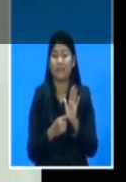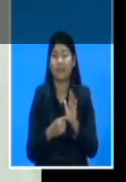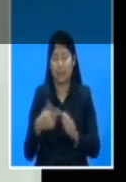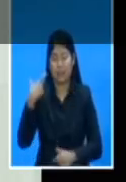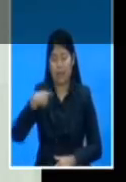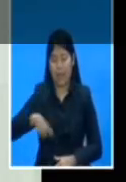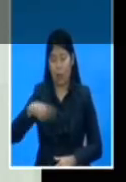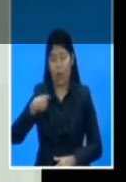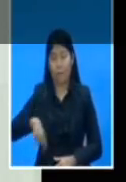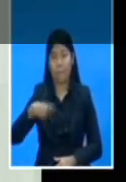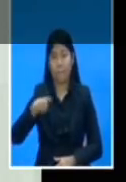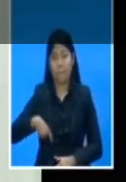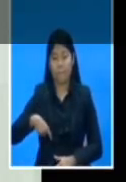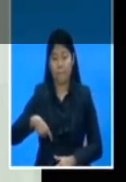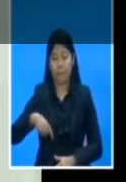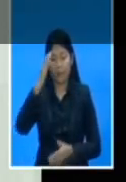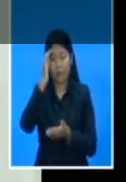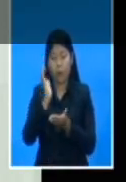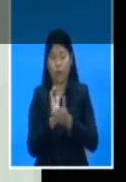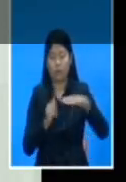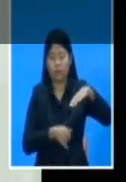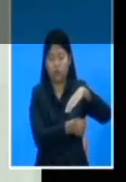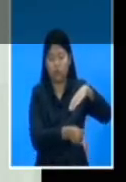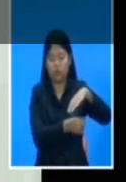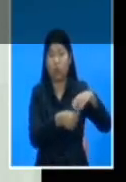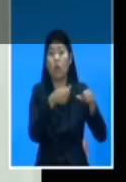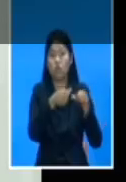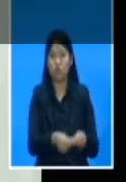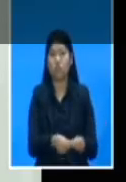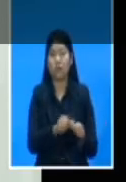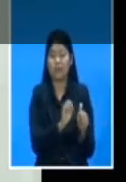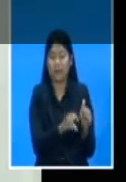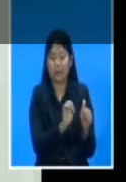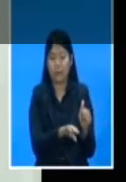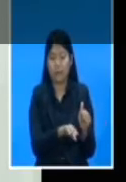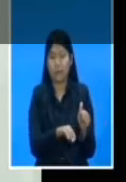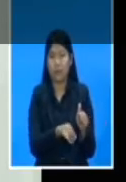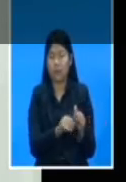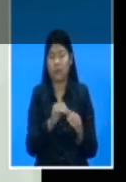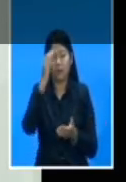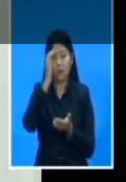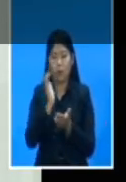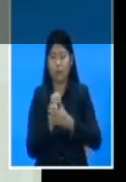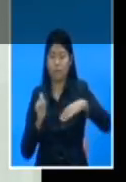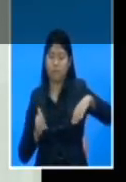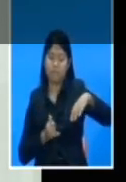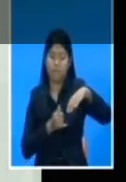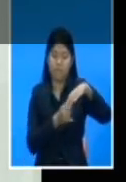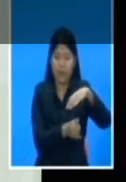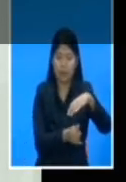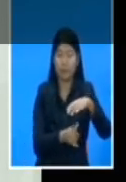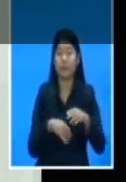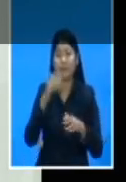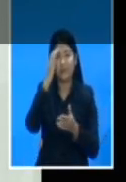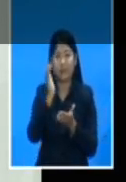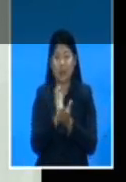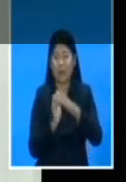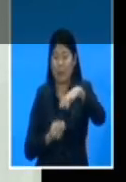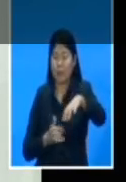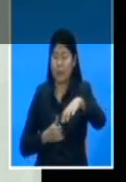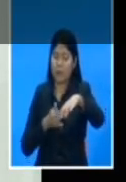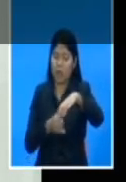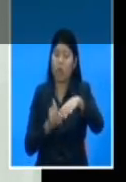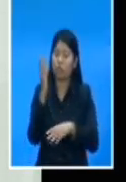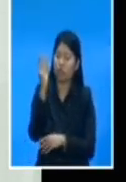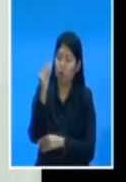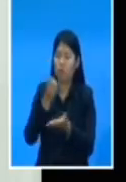ความประจำสถานีตำรวจก้าวแรกที่เหยียบบันไดโรงพักไม่ว่าจะยากดีมีจนมี